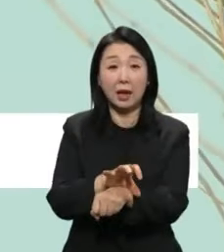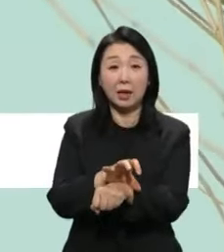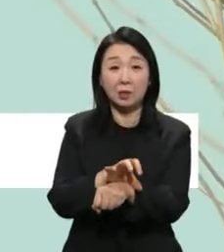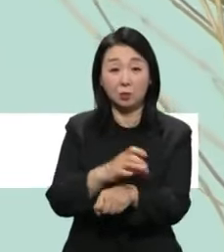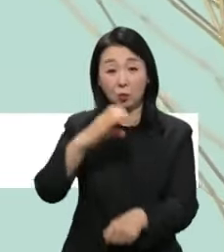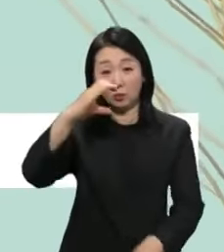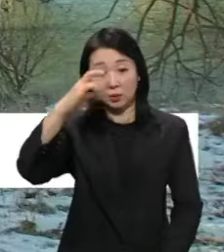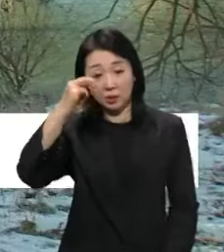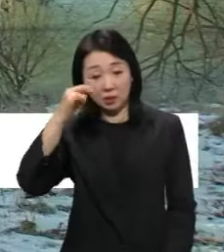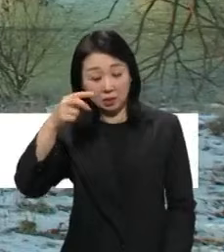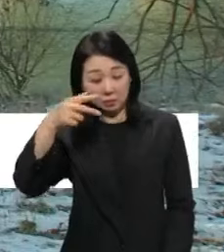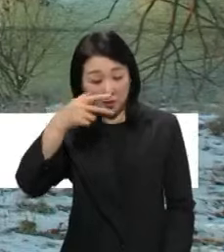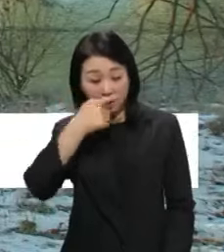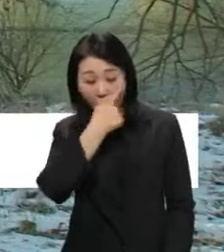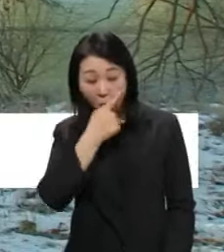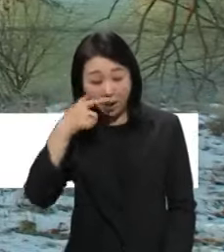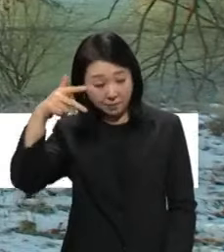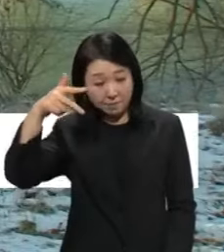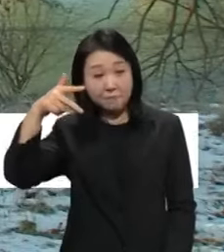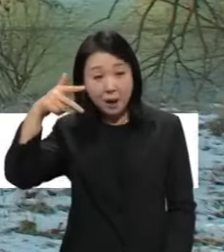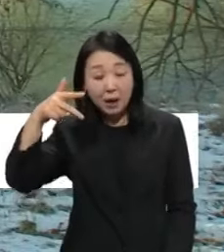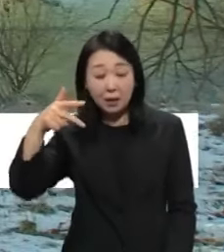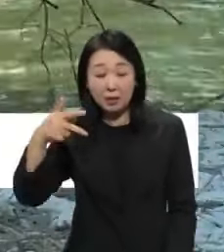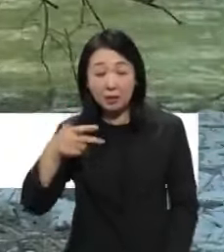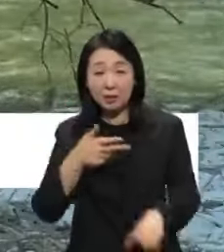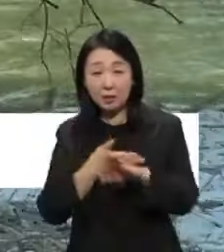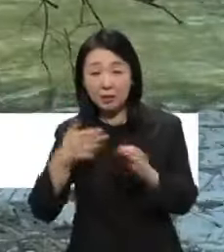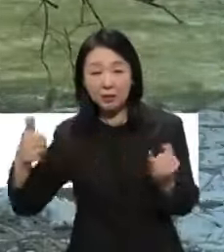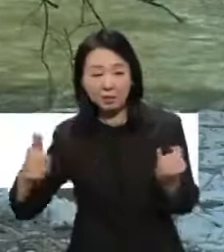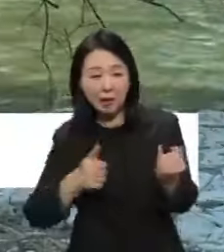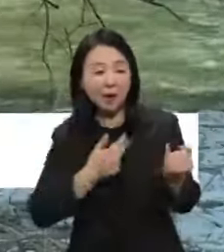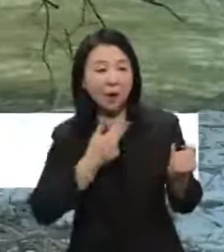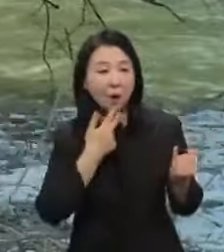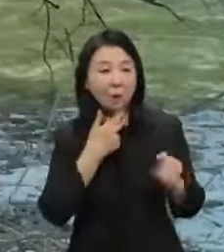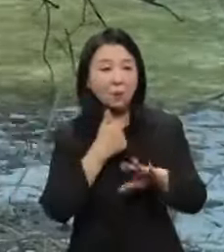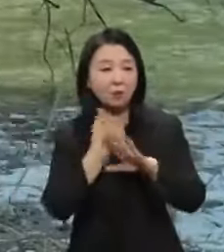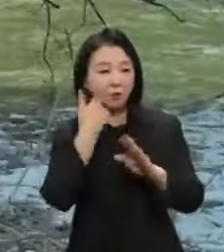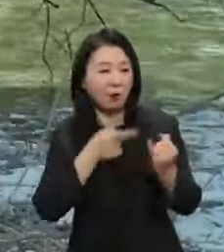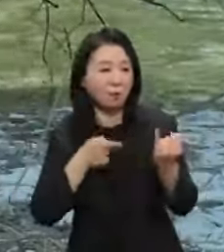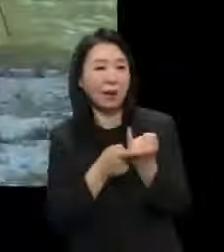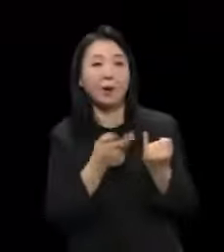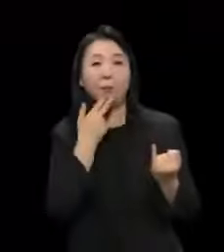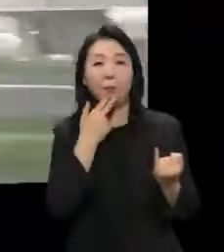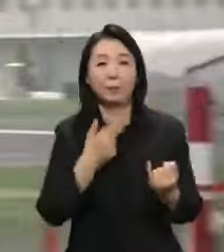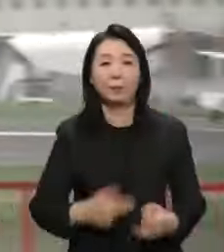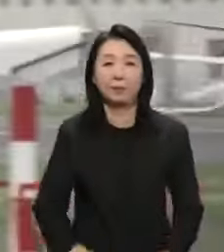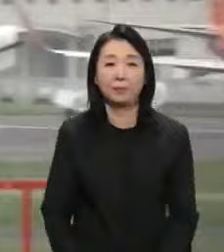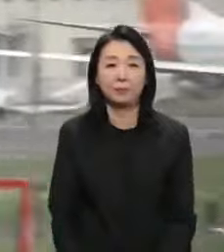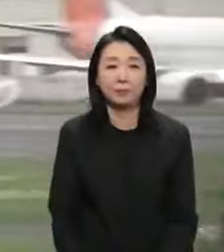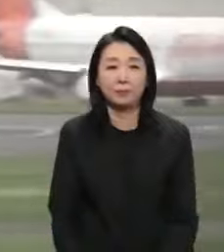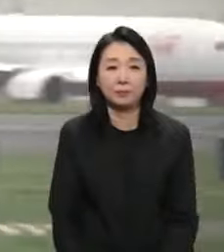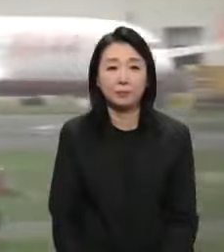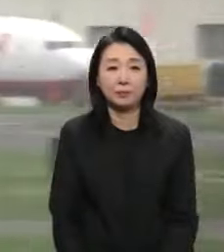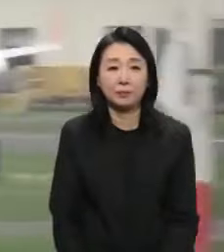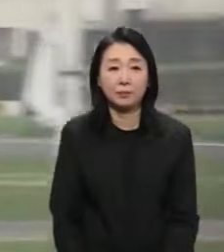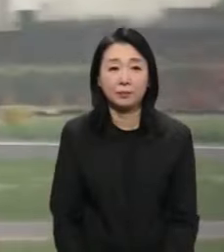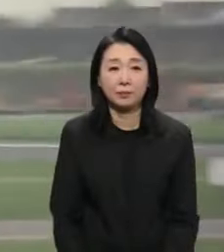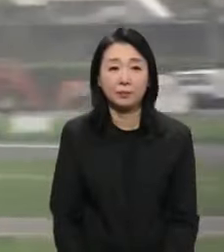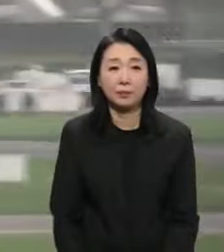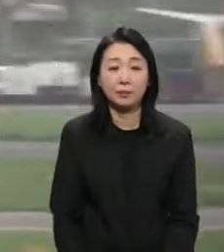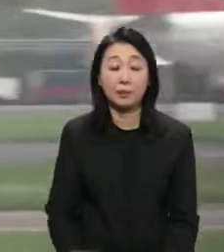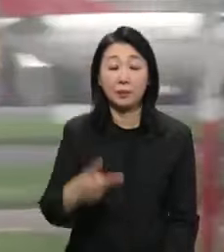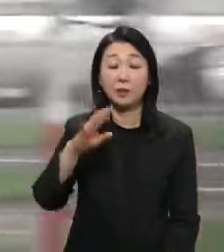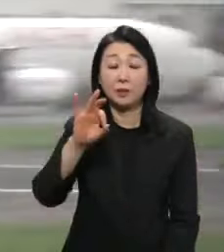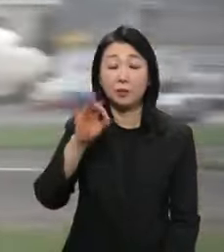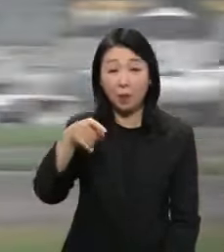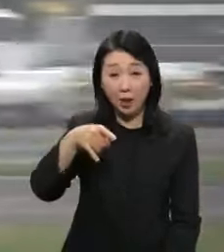결과 여성 근처에 다른 사람이 없었기 때문에 타살 가능성은 낮은 걸로 보고 있습니다. 티웨이 항공 비행기가